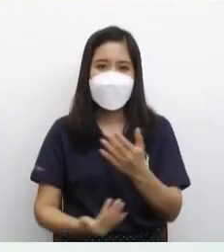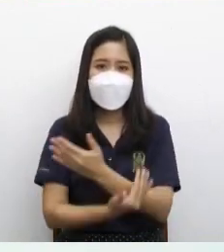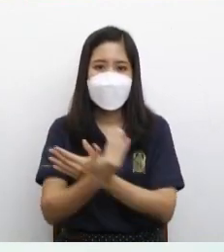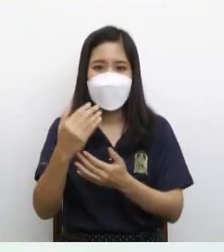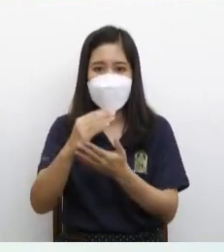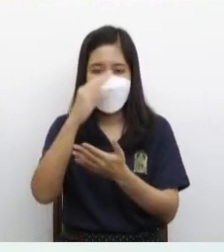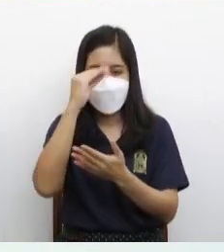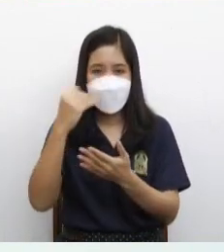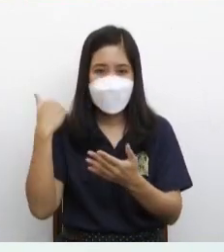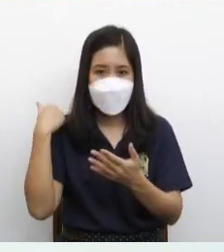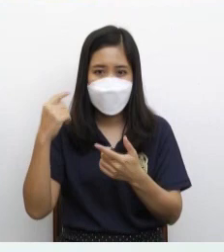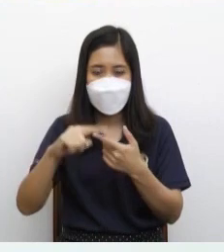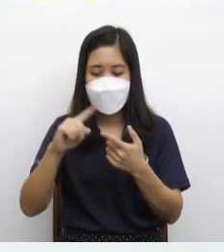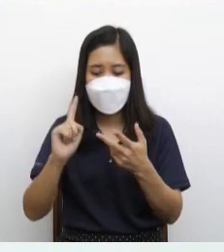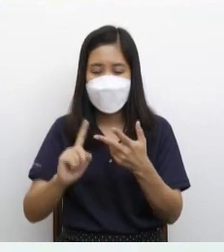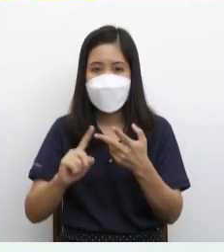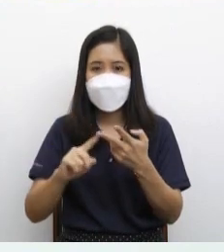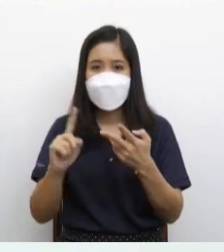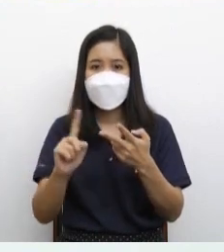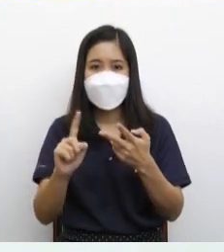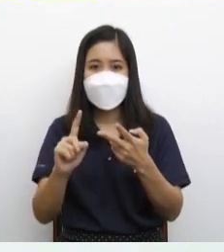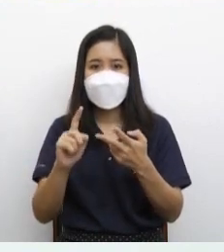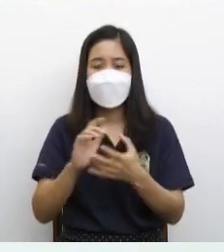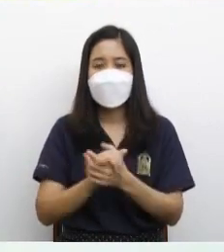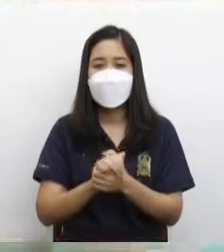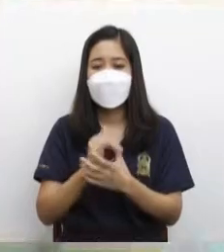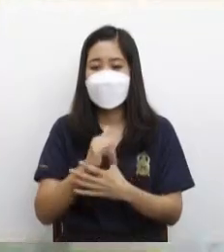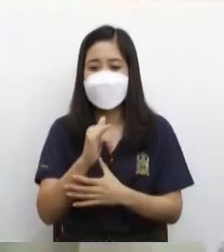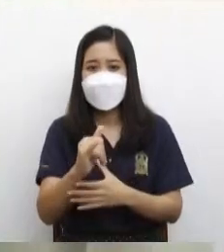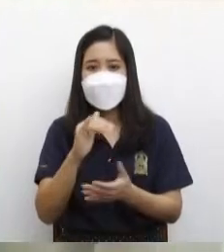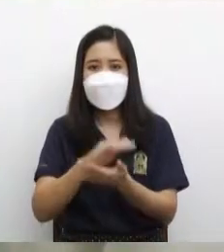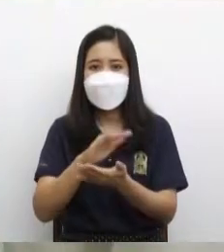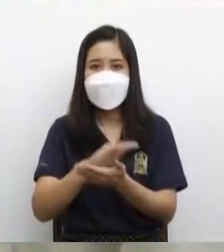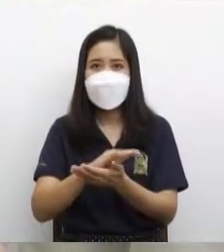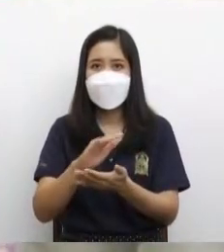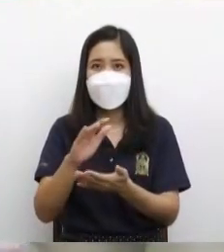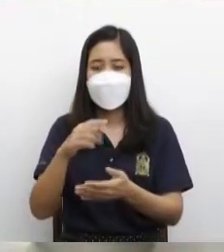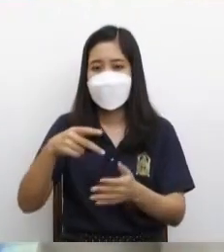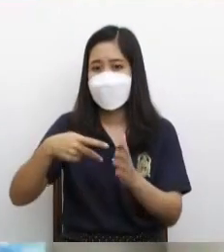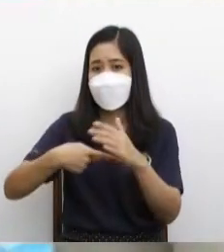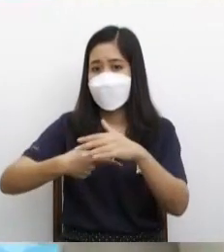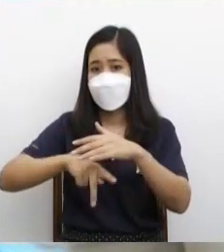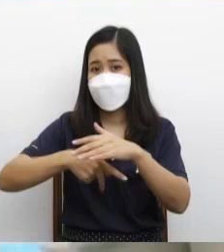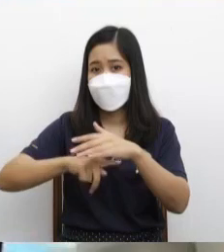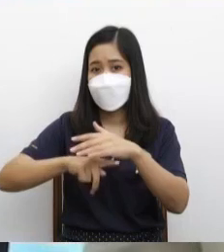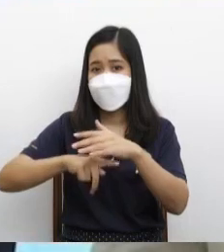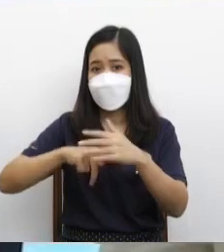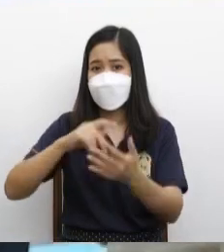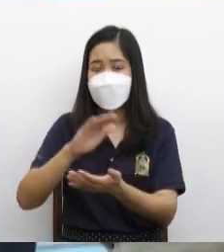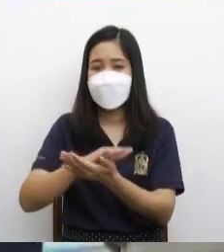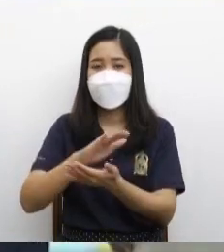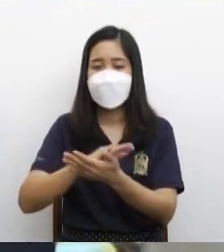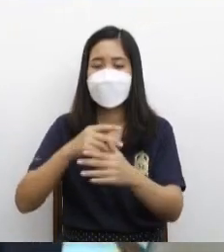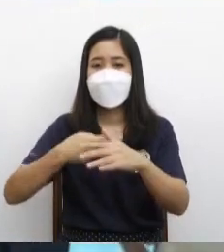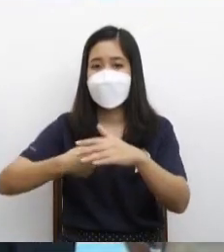ที่หนึ่งและประเด็นที่สองก็ได้มีโอกาสได้ไปเยี่ยมโรงเรียนประถม 1โรงคือโรงเรียนของม่วง